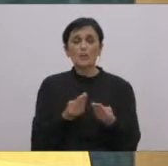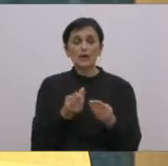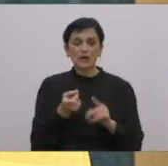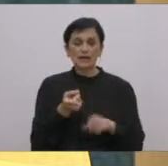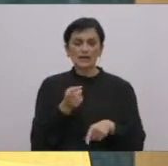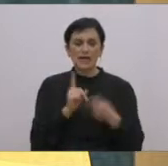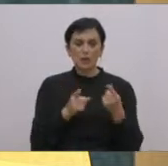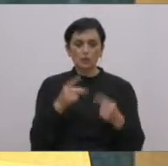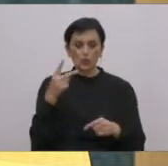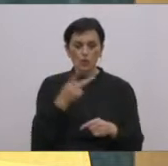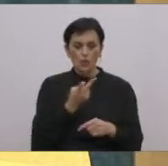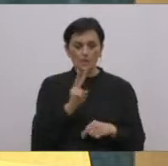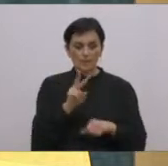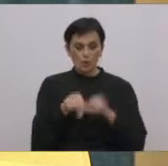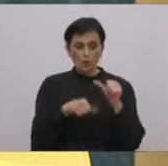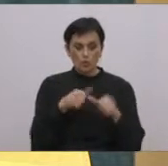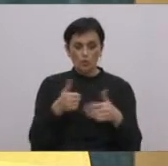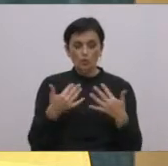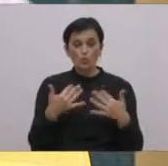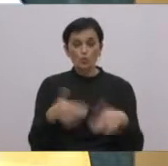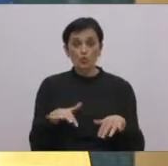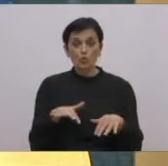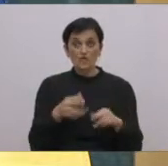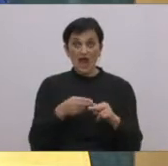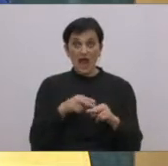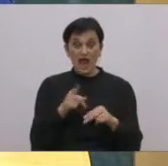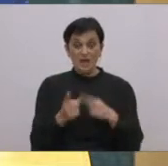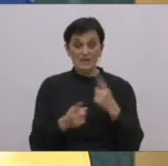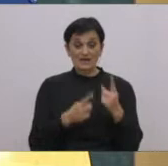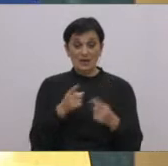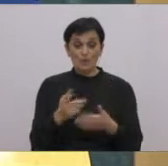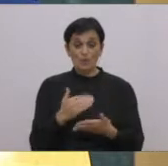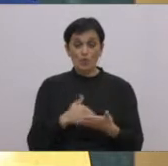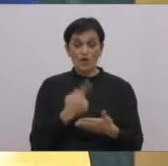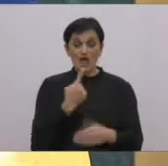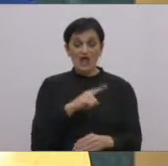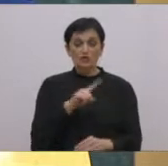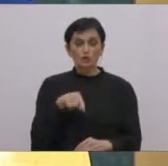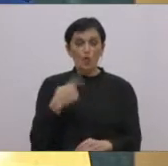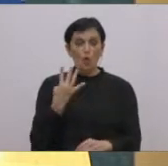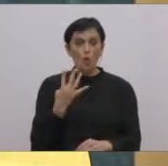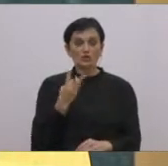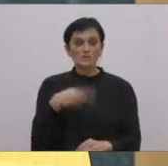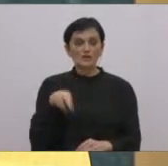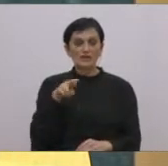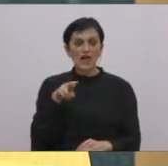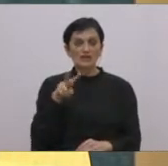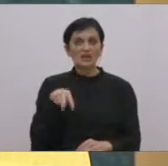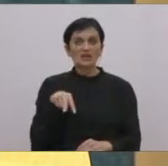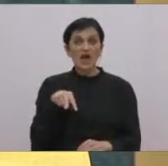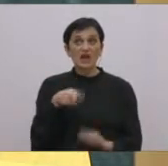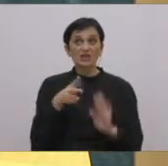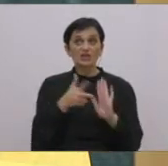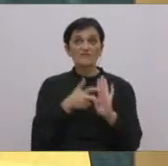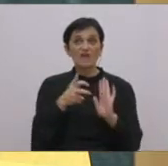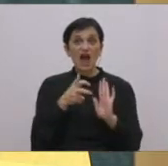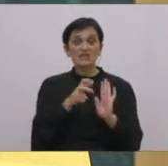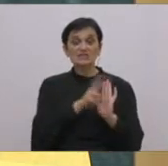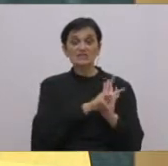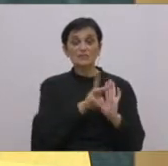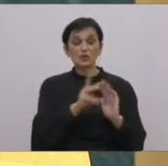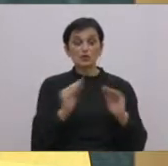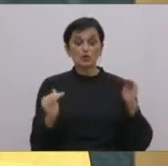რეალურად 2022 წელს უკვე ამ რეფორმის შედეგად 1.4 მილიარდი ლარის ანუ 800 მილიონთან